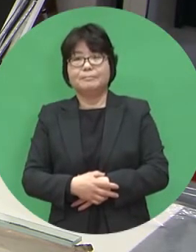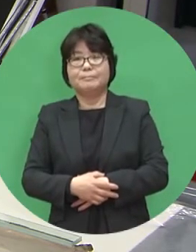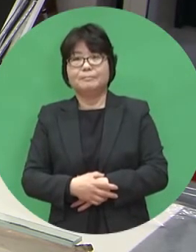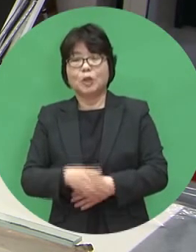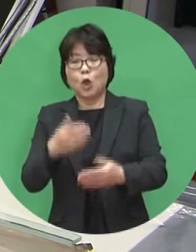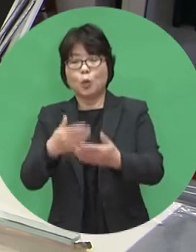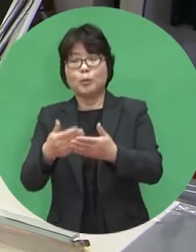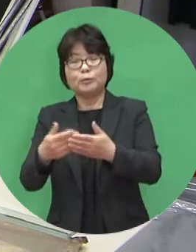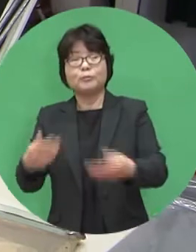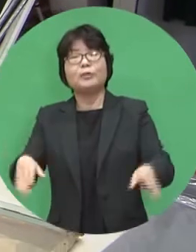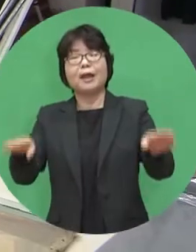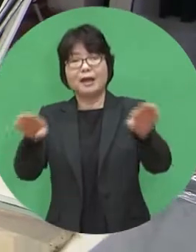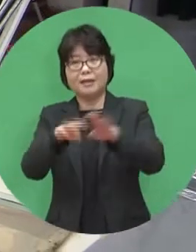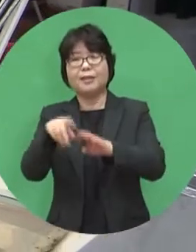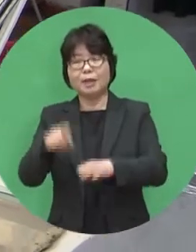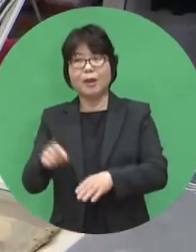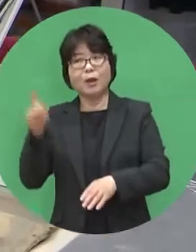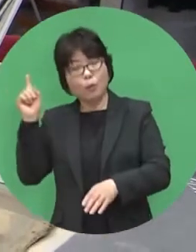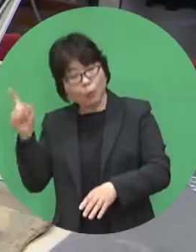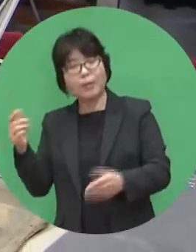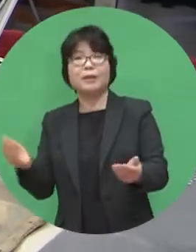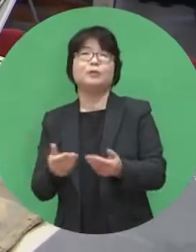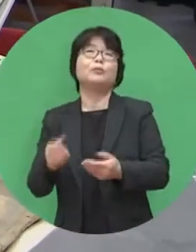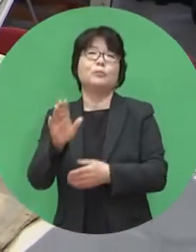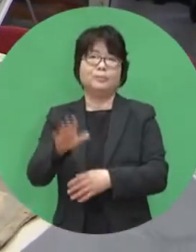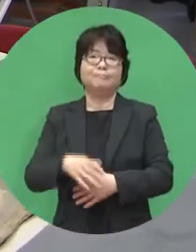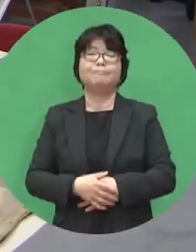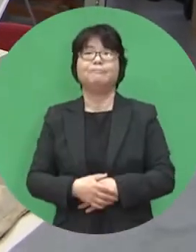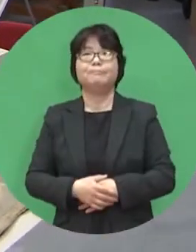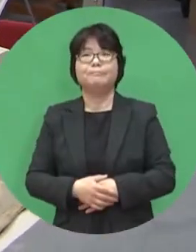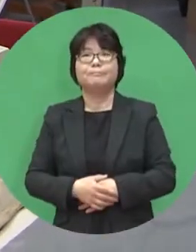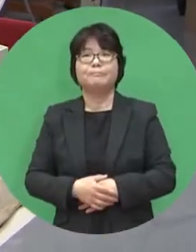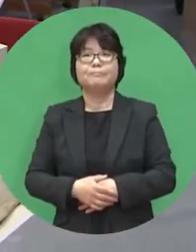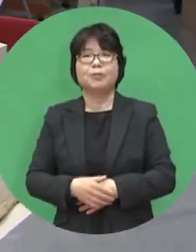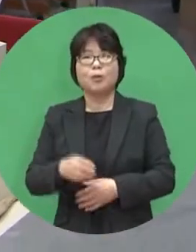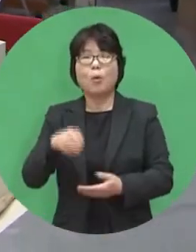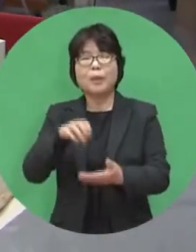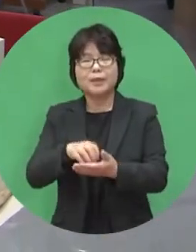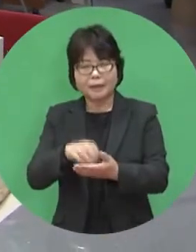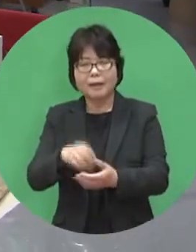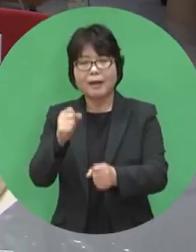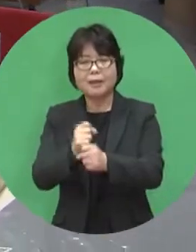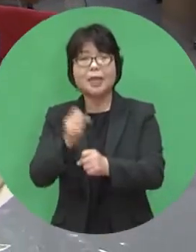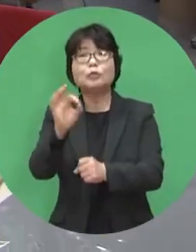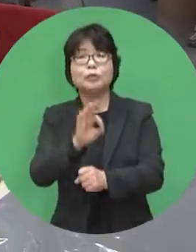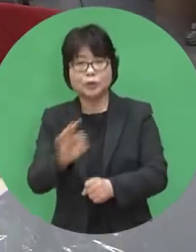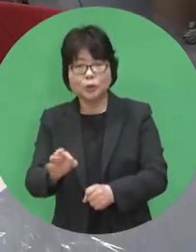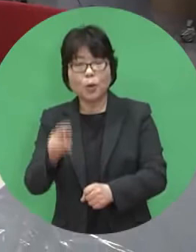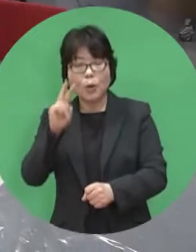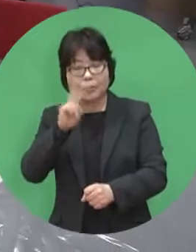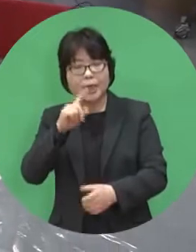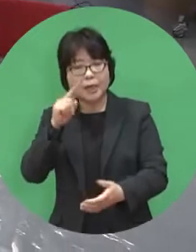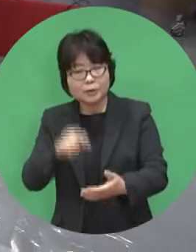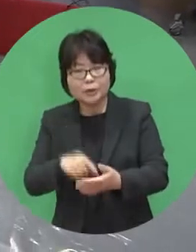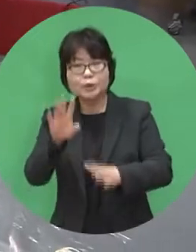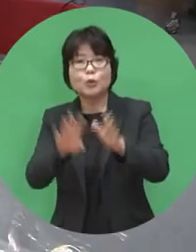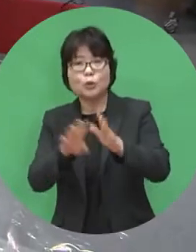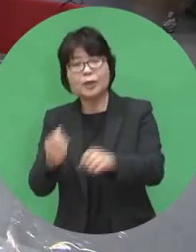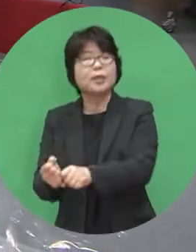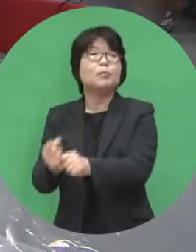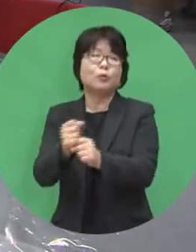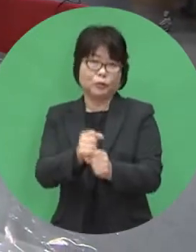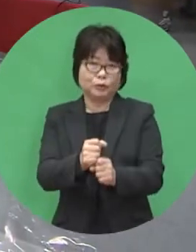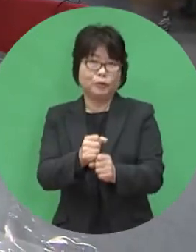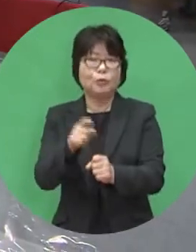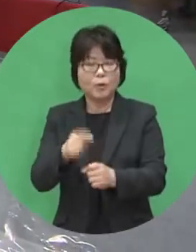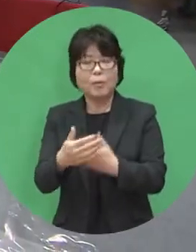美術館ではこんな仕事も。 傷んだ作品を見やすい状態にするということも